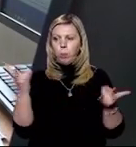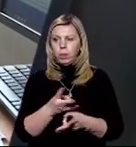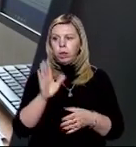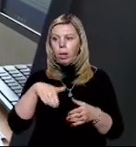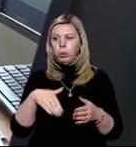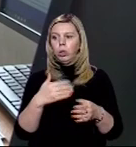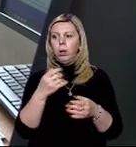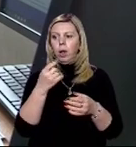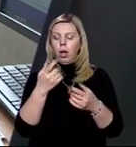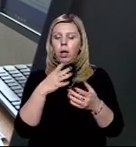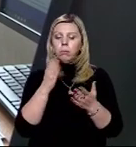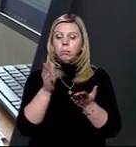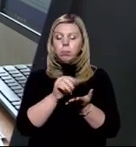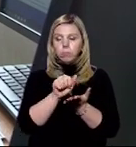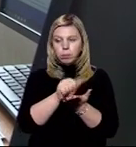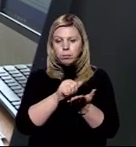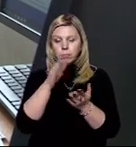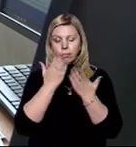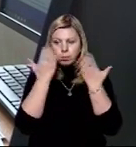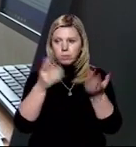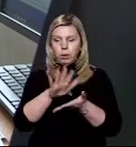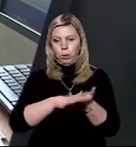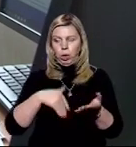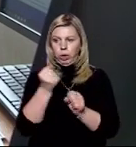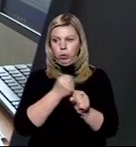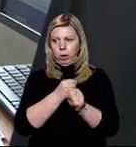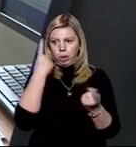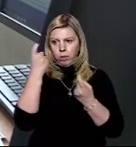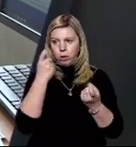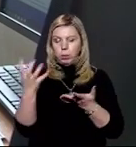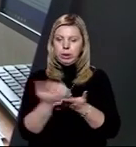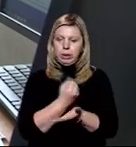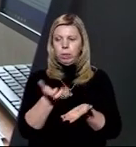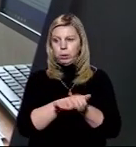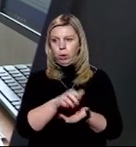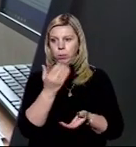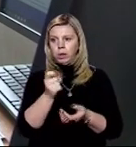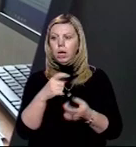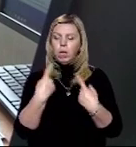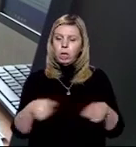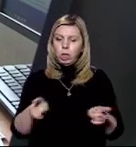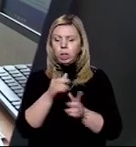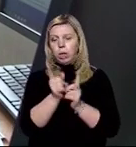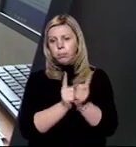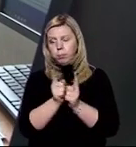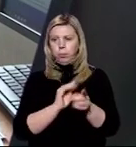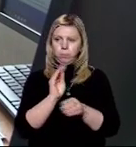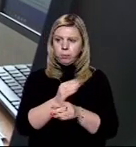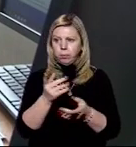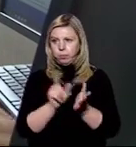потім відділи перерахунків пенсії могли опрацьовувати в подальшому інформацію, знайти і з нею робити якісь інші перерахунки